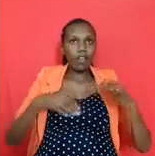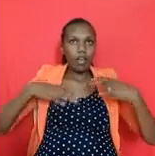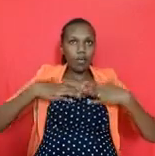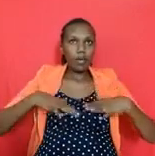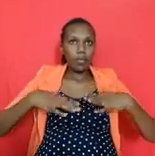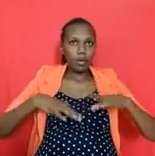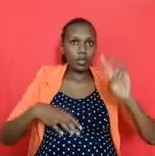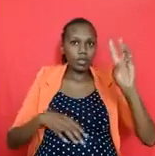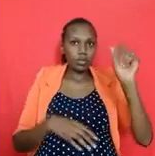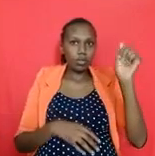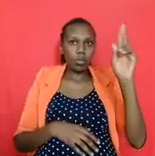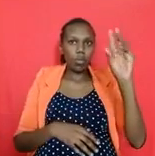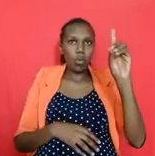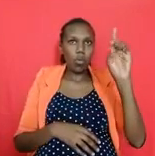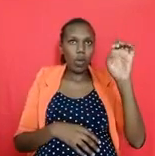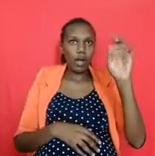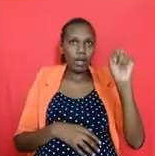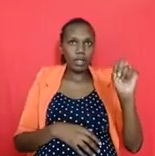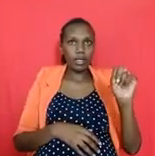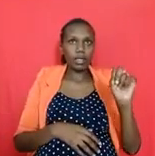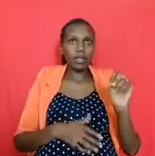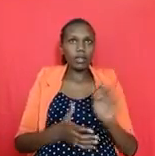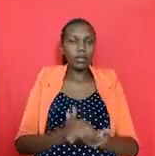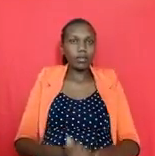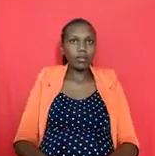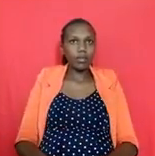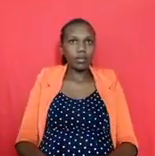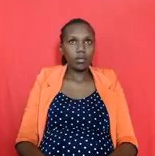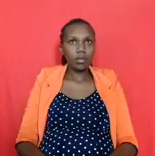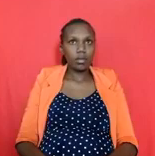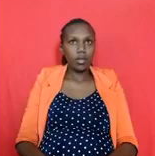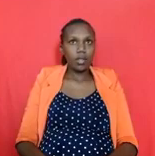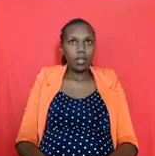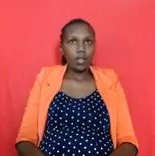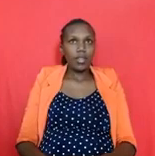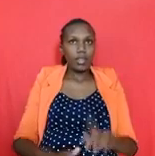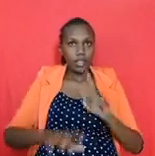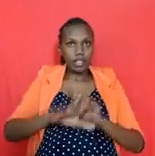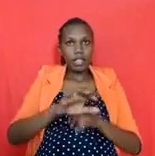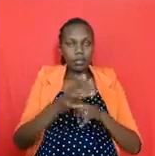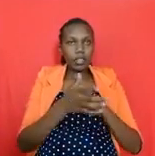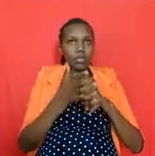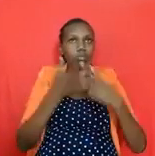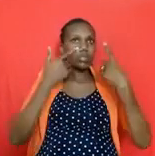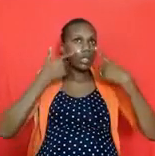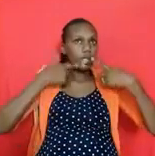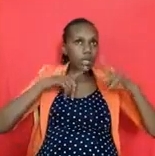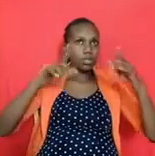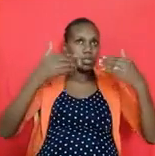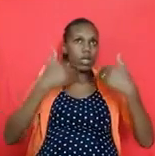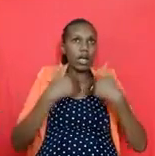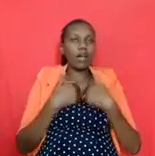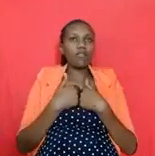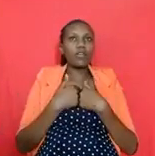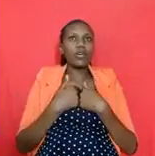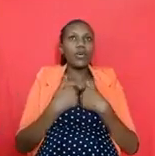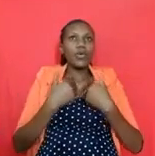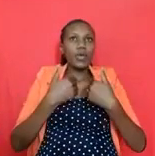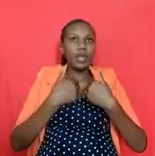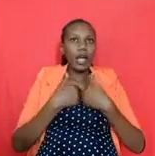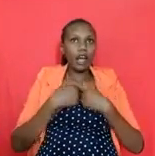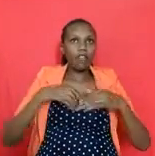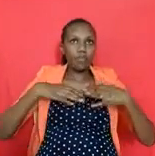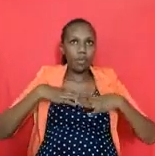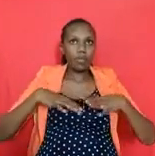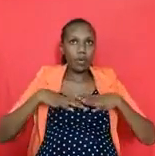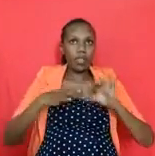people's warden na kwa kahinda karia karanirirwo niturari na ado